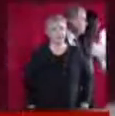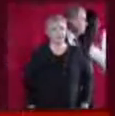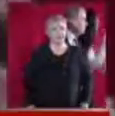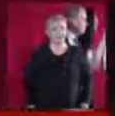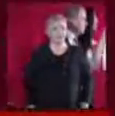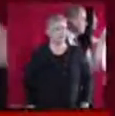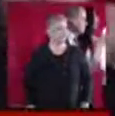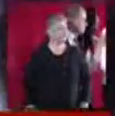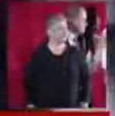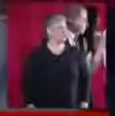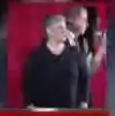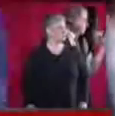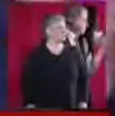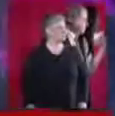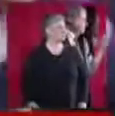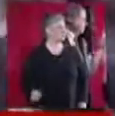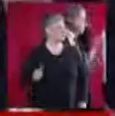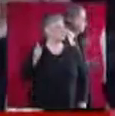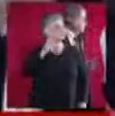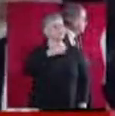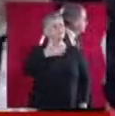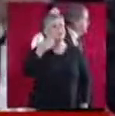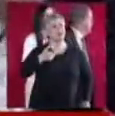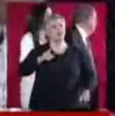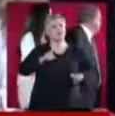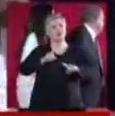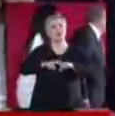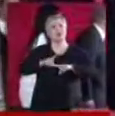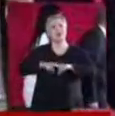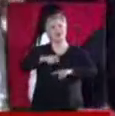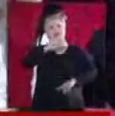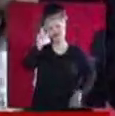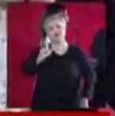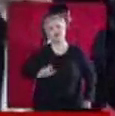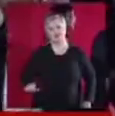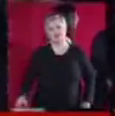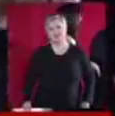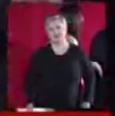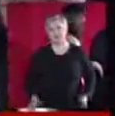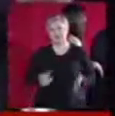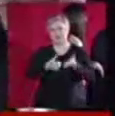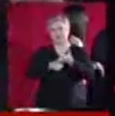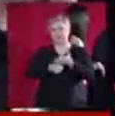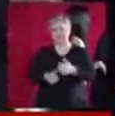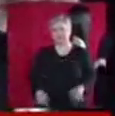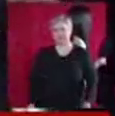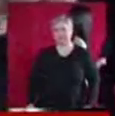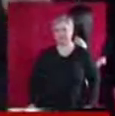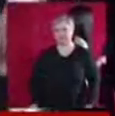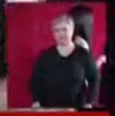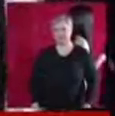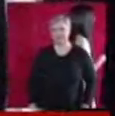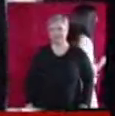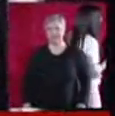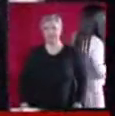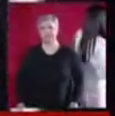ιταλίας με ελληνική και ιταλική καταγωγή ζη μόνιμα στη σικελία αλλά είναι και κόρη